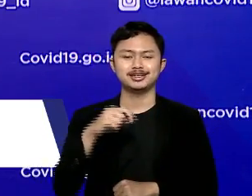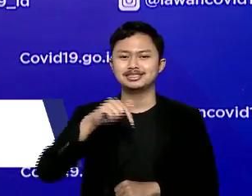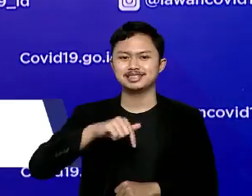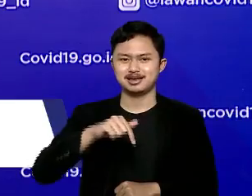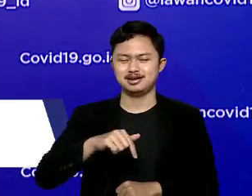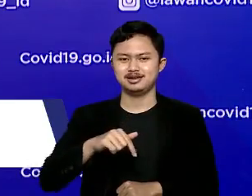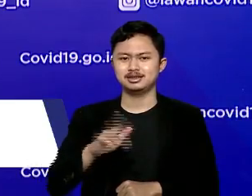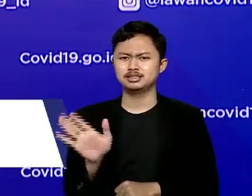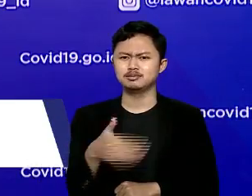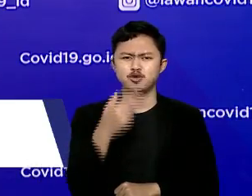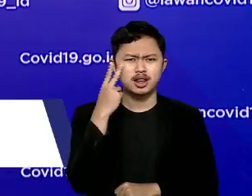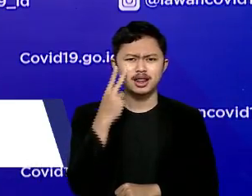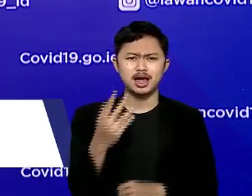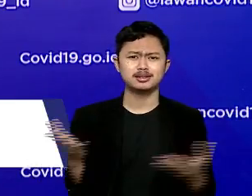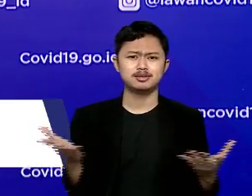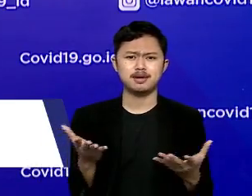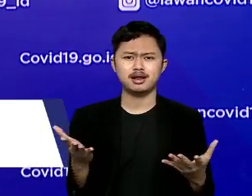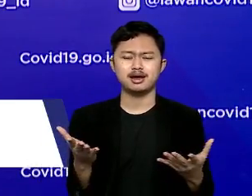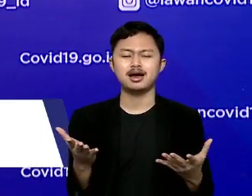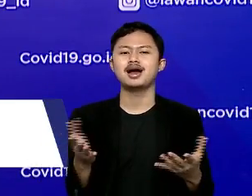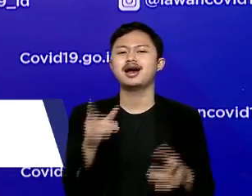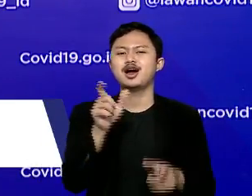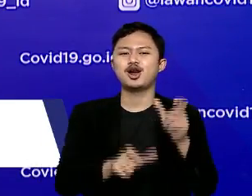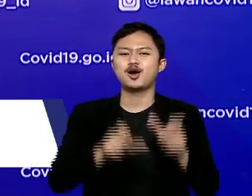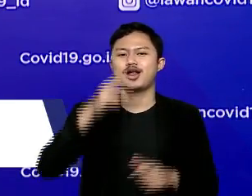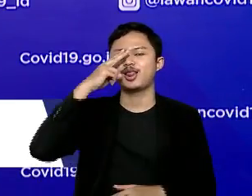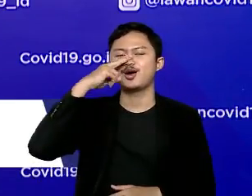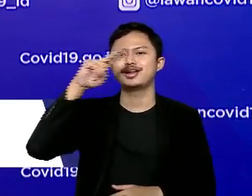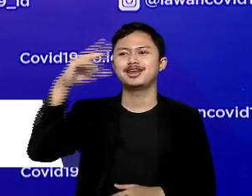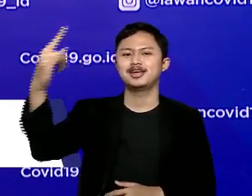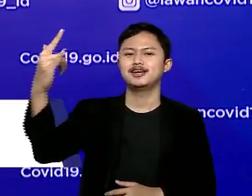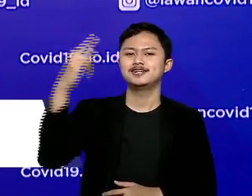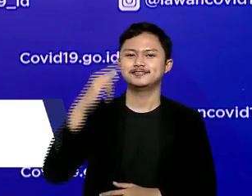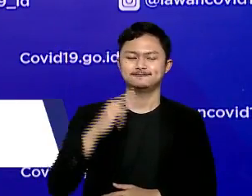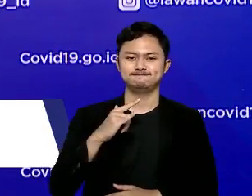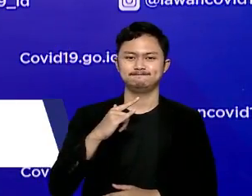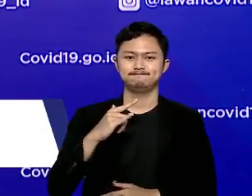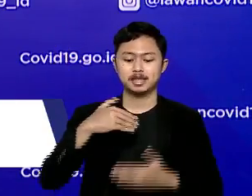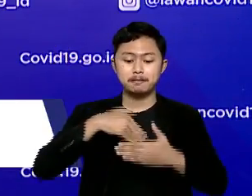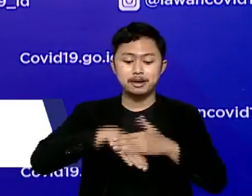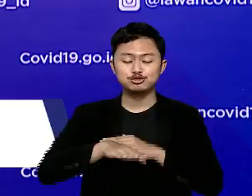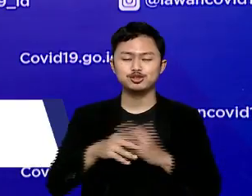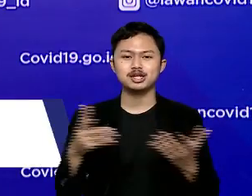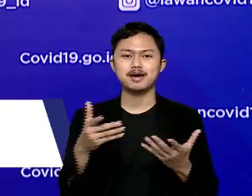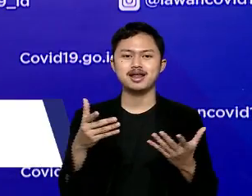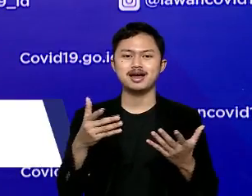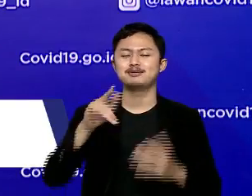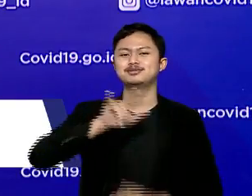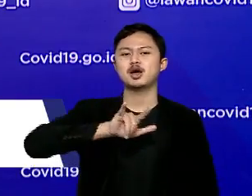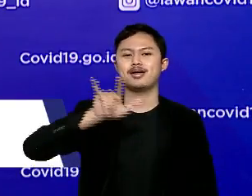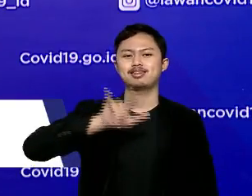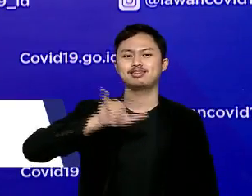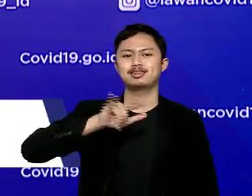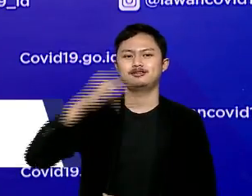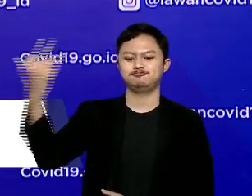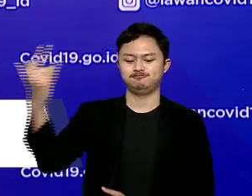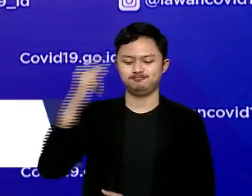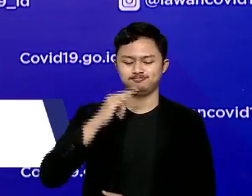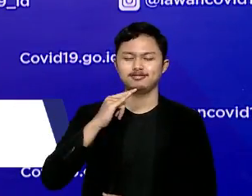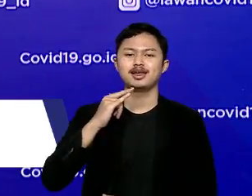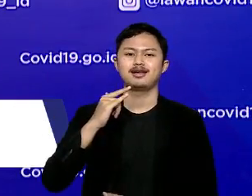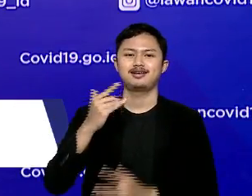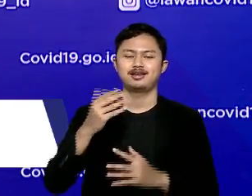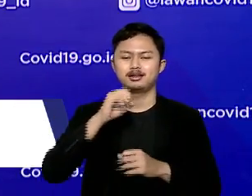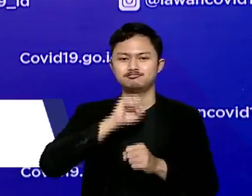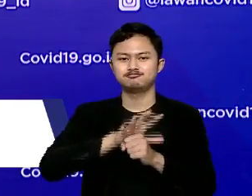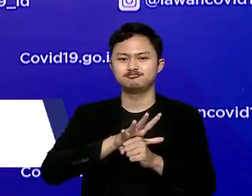ini ditemukan dari pelaku perjalanan luar negeri yang masuk melalui pintu udara. Namun